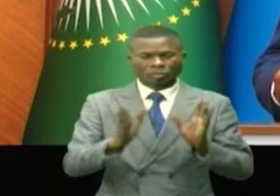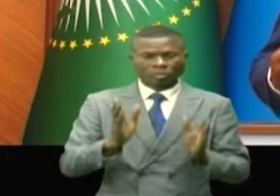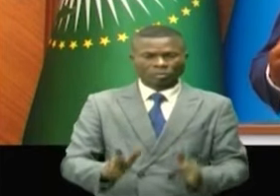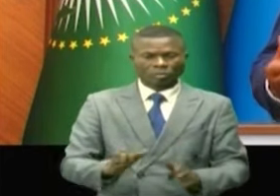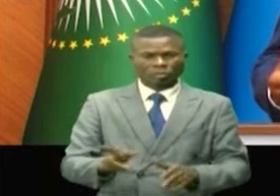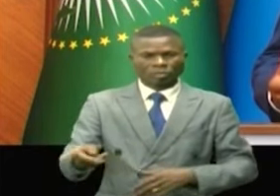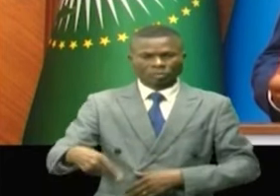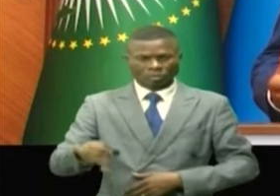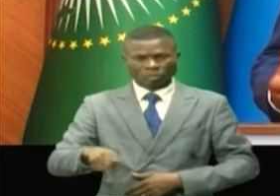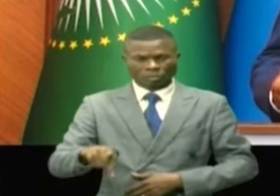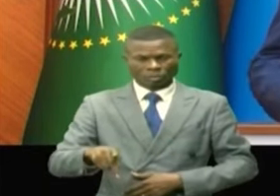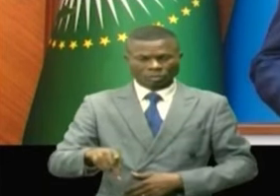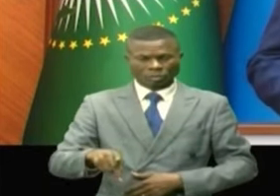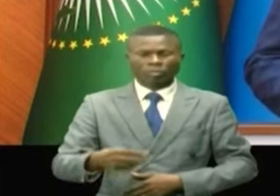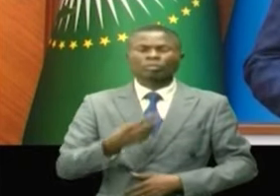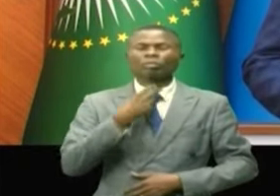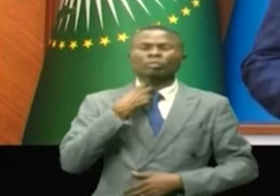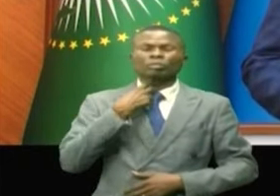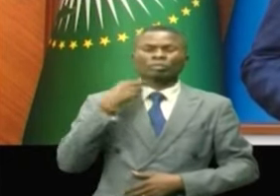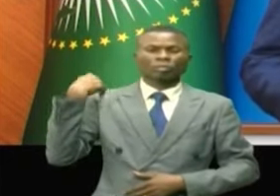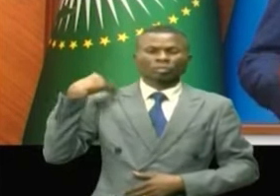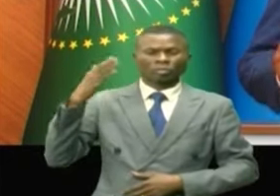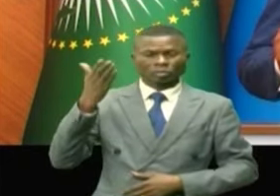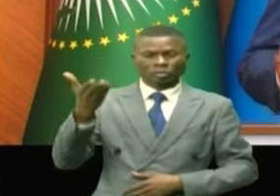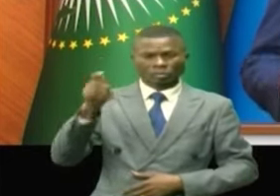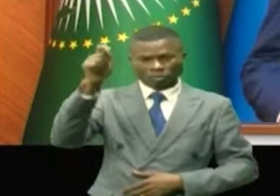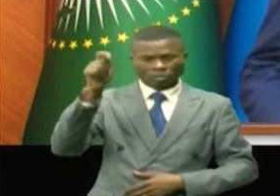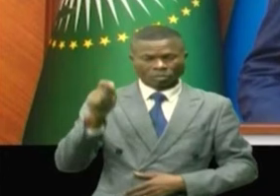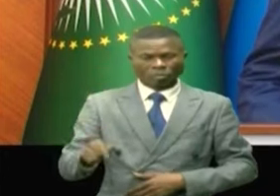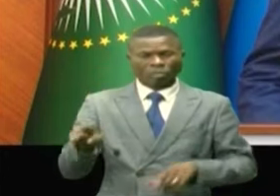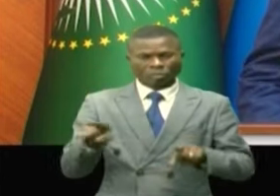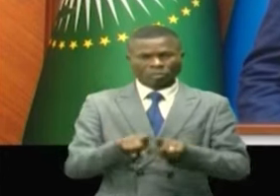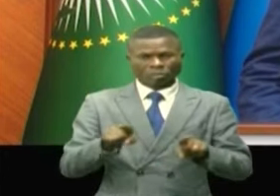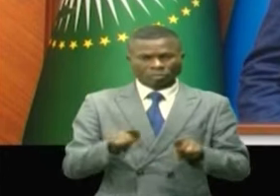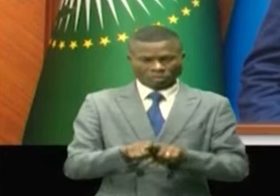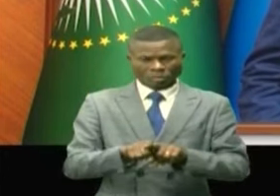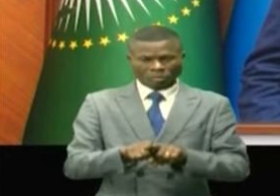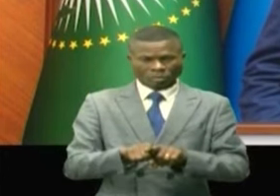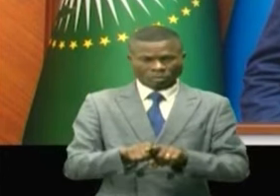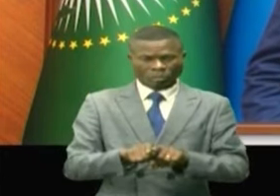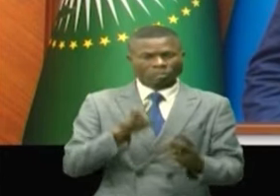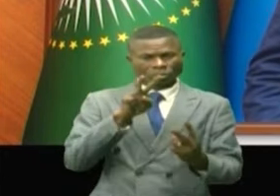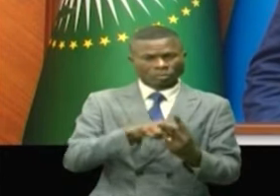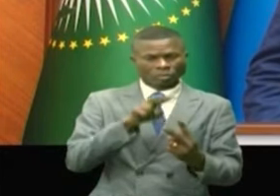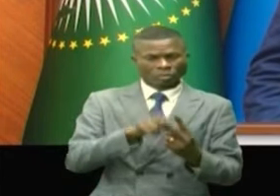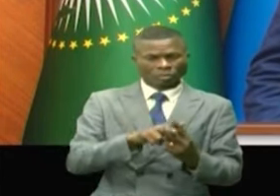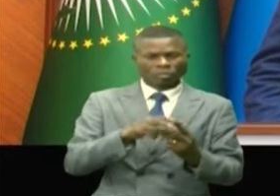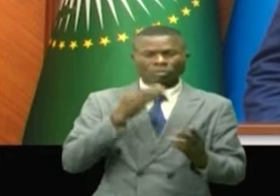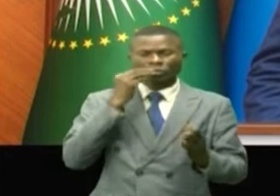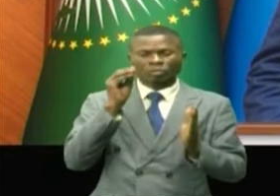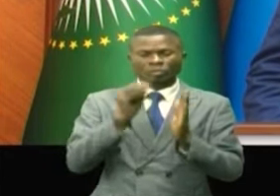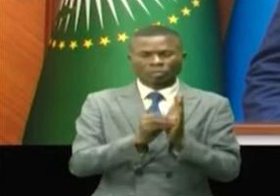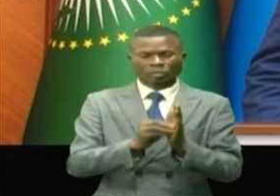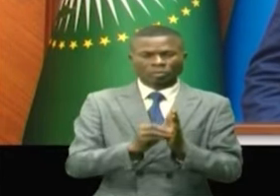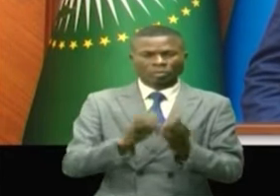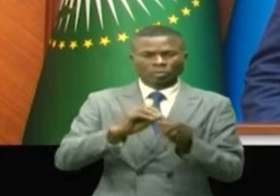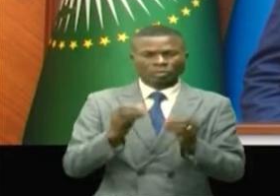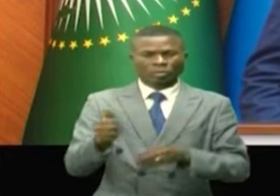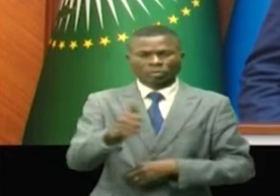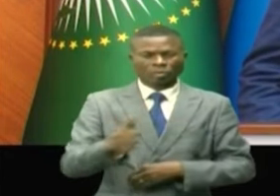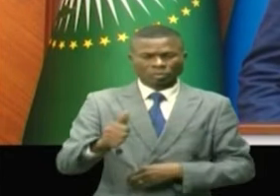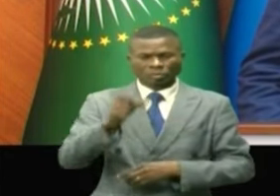provinciale mise en veilleuse par l'état de siège tel que cela leur est garanti par l'ordonnance numéro numéro